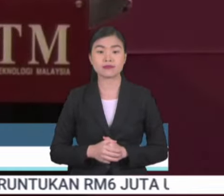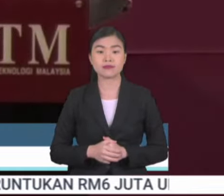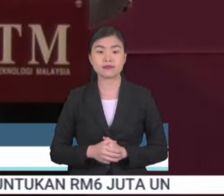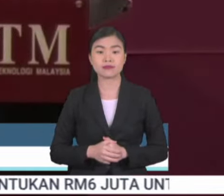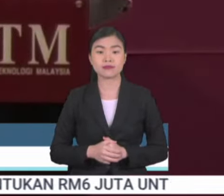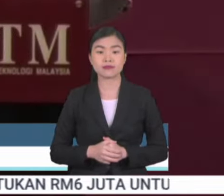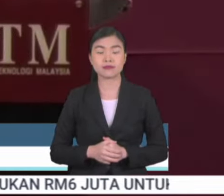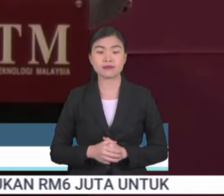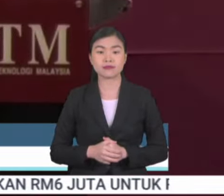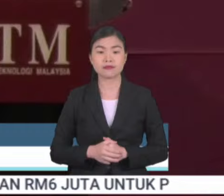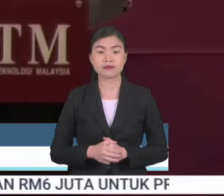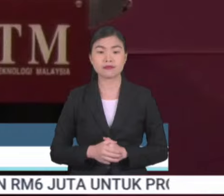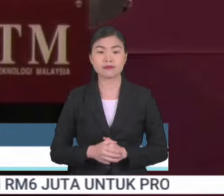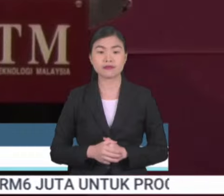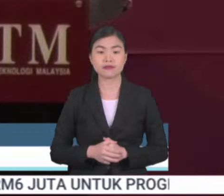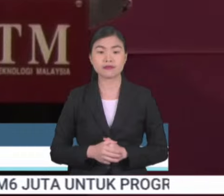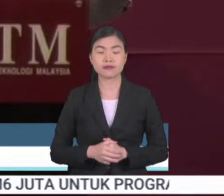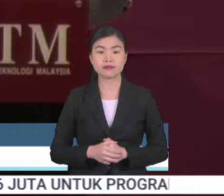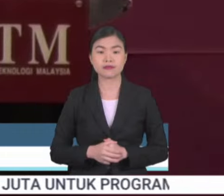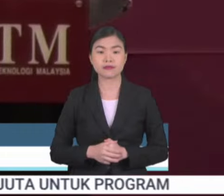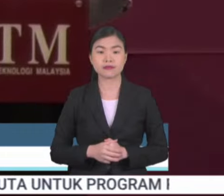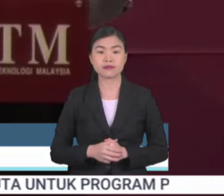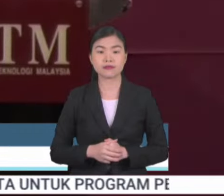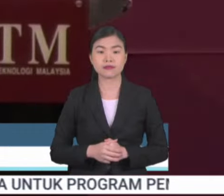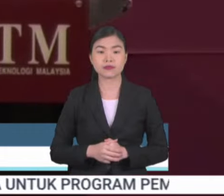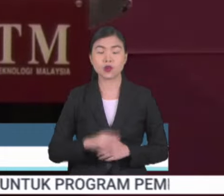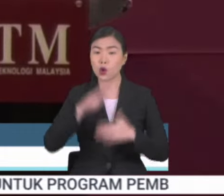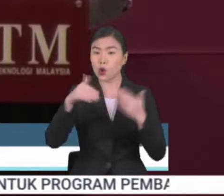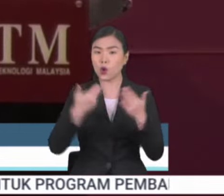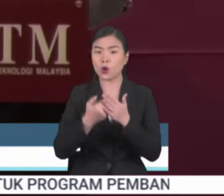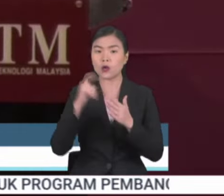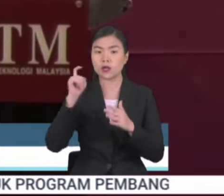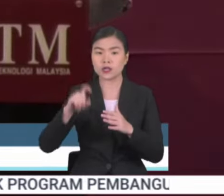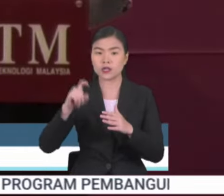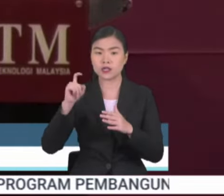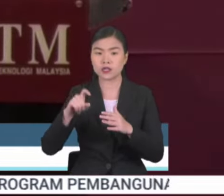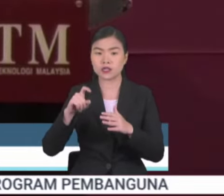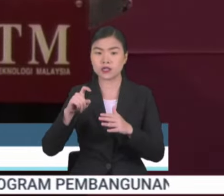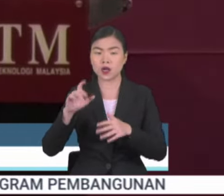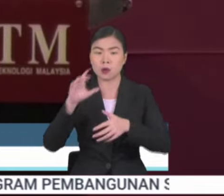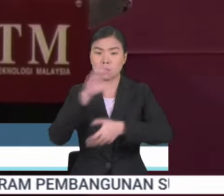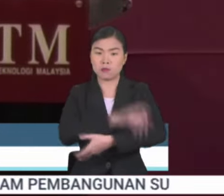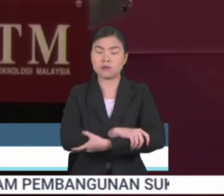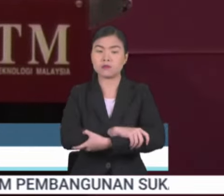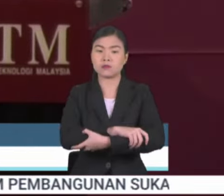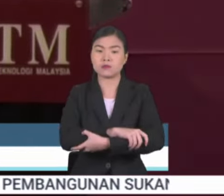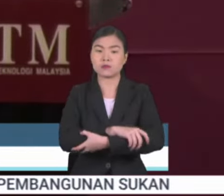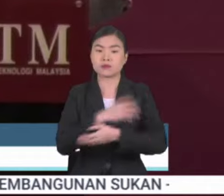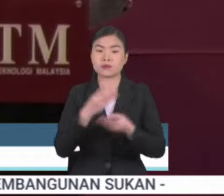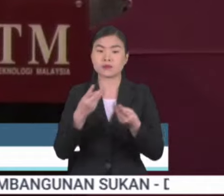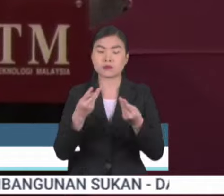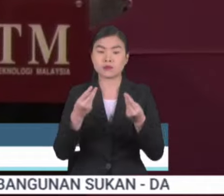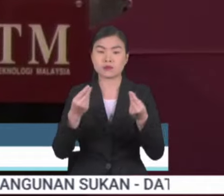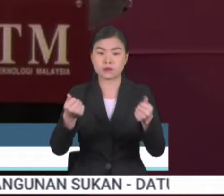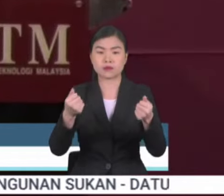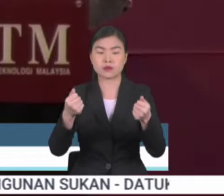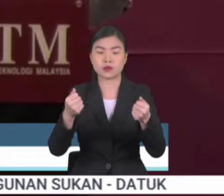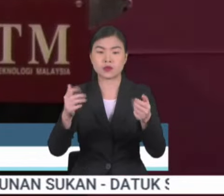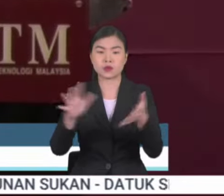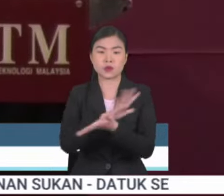Kita sebagai masyarakat yang terpelajar mesti memainkan peranan dalam menangani kerosakan alam semula